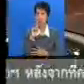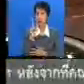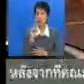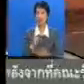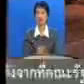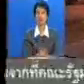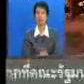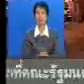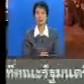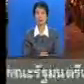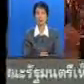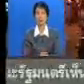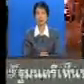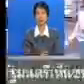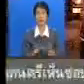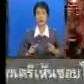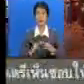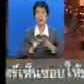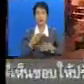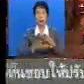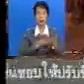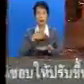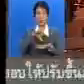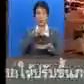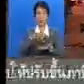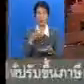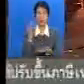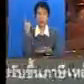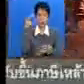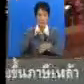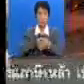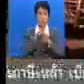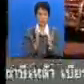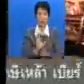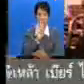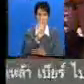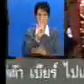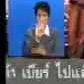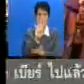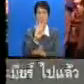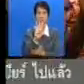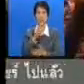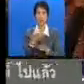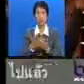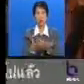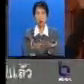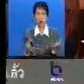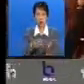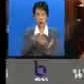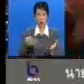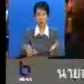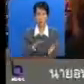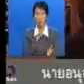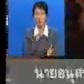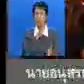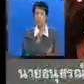บปรามการละเมิดทรัพย์สินทางปัญญากระทรวงพาณิชย์อ้างว่าได้จับกลุ่มผู้ค้า4คนที่จำหน่ายสินค้าละเมิดลิขสิทธิ์และปลอมแปลงเครื่องหมายการค้